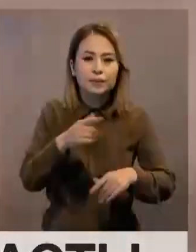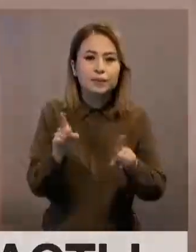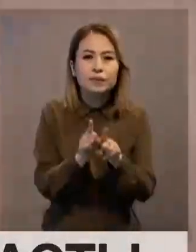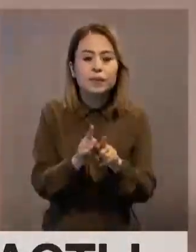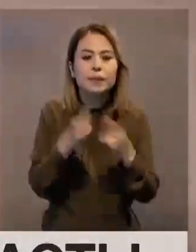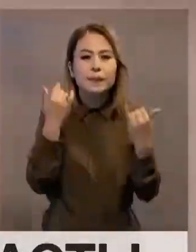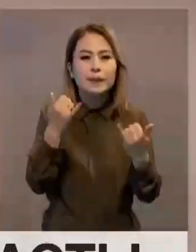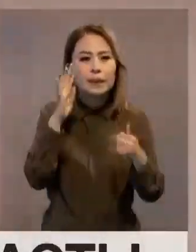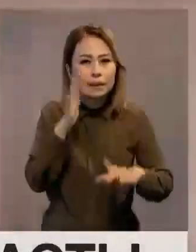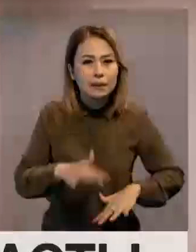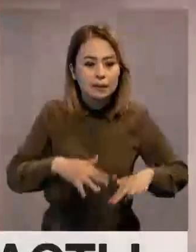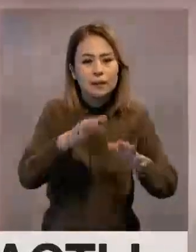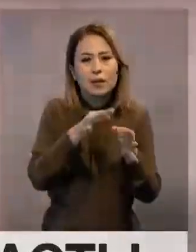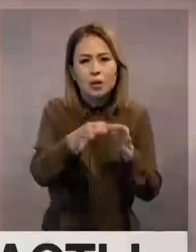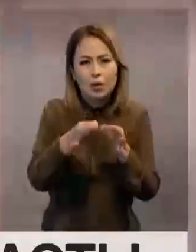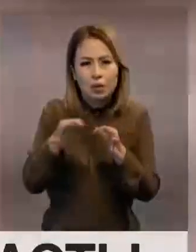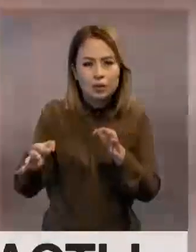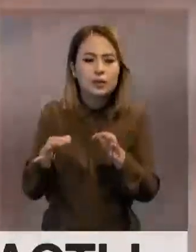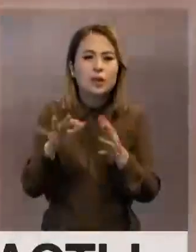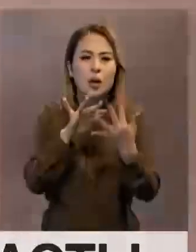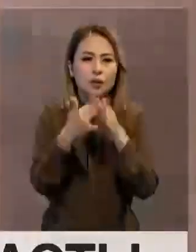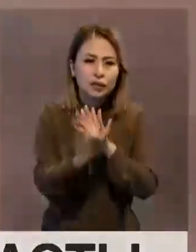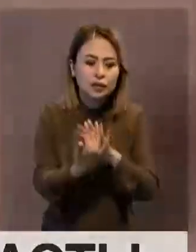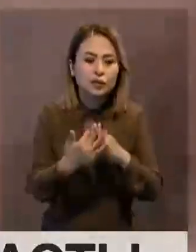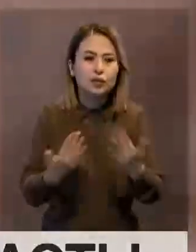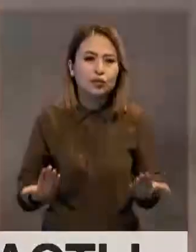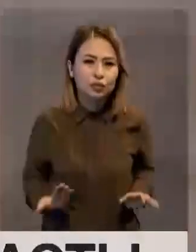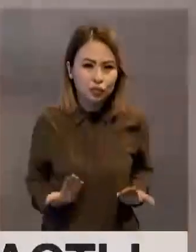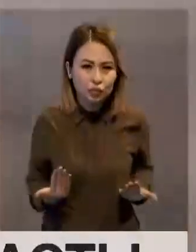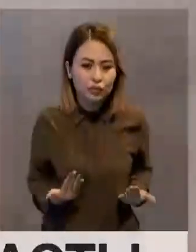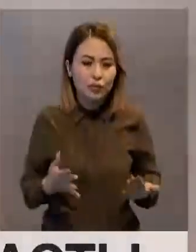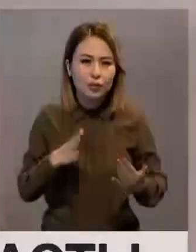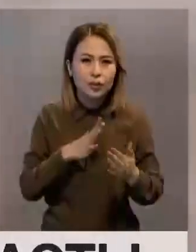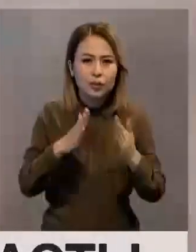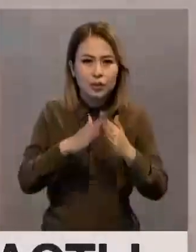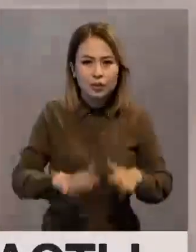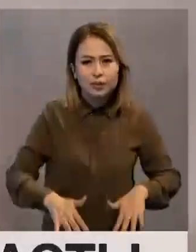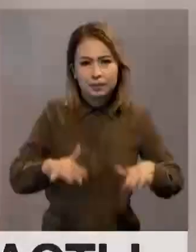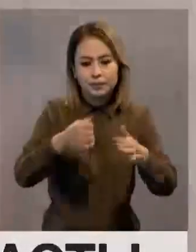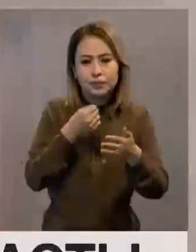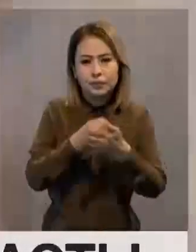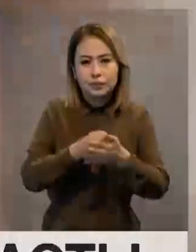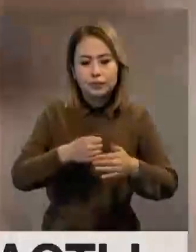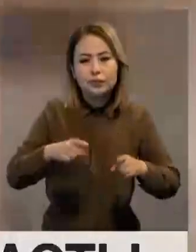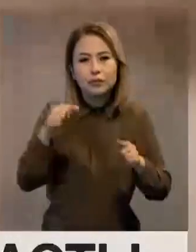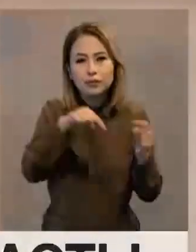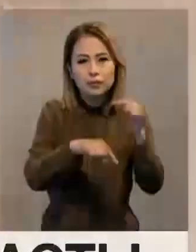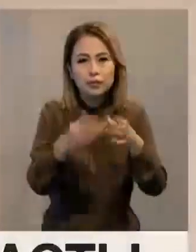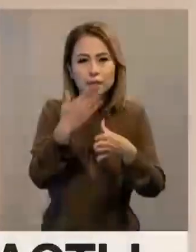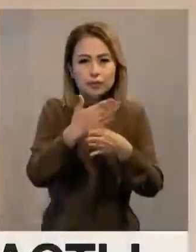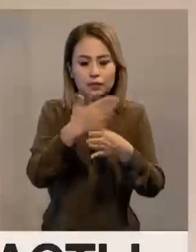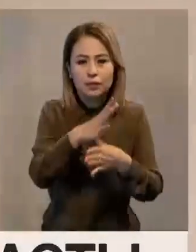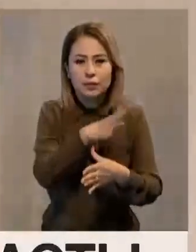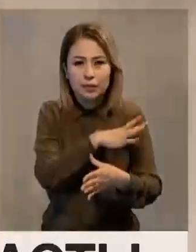бөлек Сарапқана, Қызылқия, Қарабау және Жіңішке ауылдарындағы тұрғын үйлердің көбіне үй ауласына дейін су кірді. Мұндағы халық бір-біріне көмектесіп қол